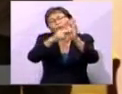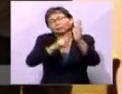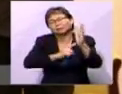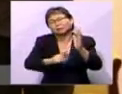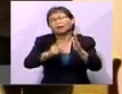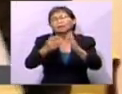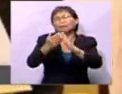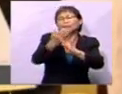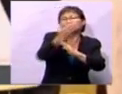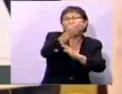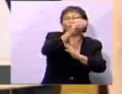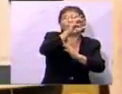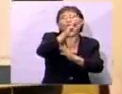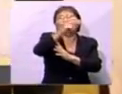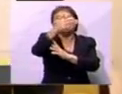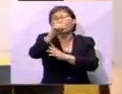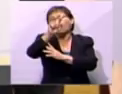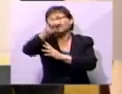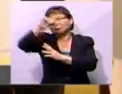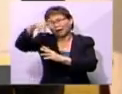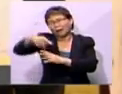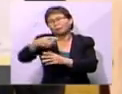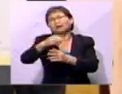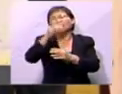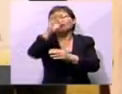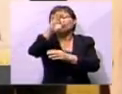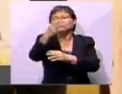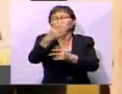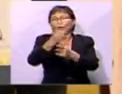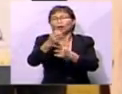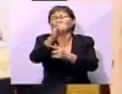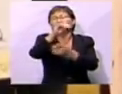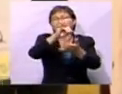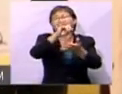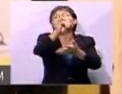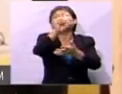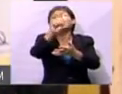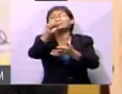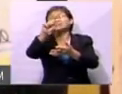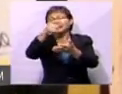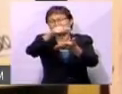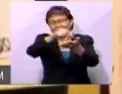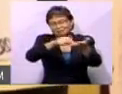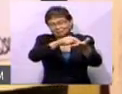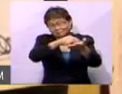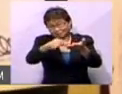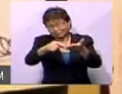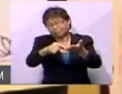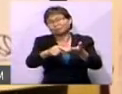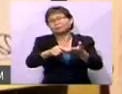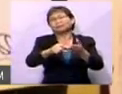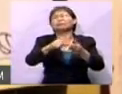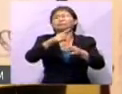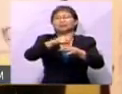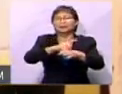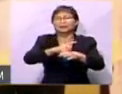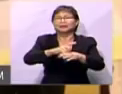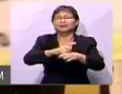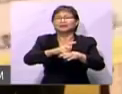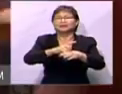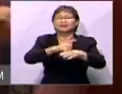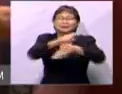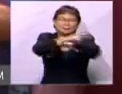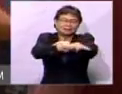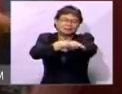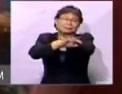aplikasi WhatsApp, Facebook atau Instagram. Beliau ditemui selepas program Multaka Murabi Ummah 2018 peringkat Negeri 9